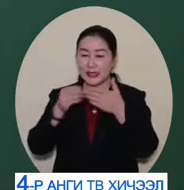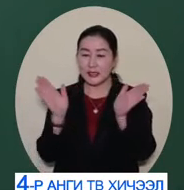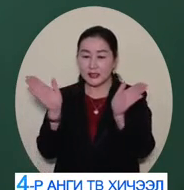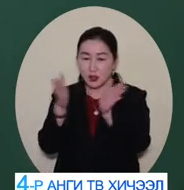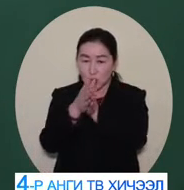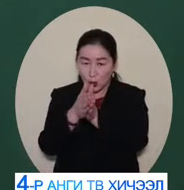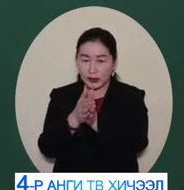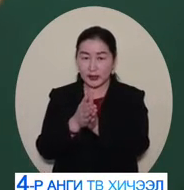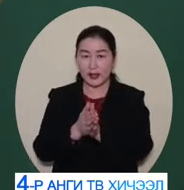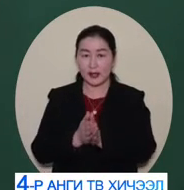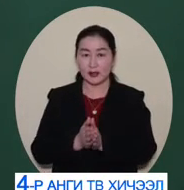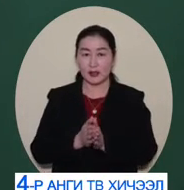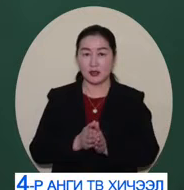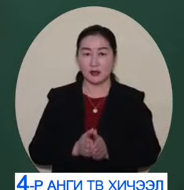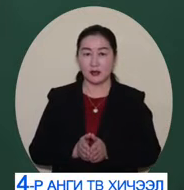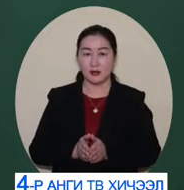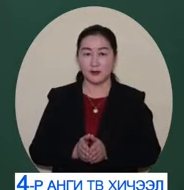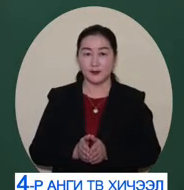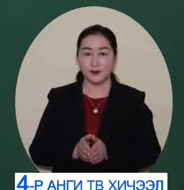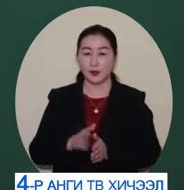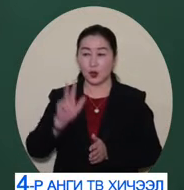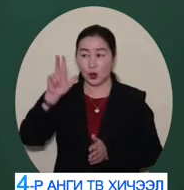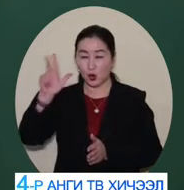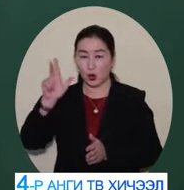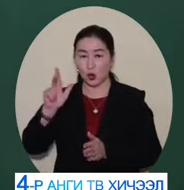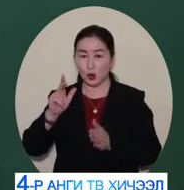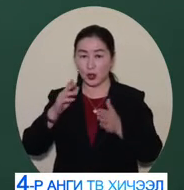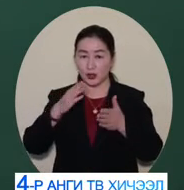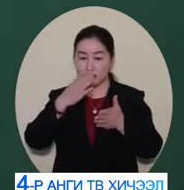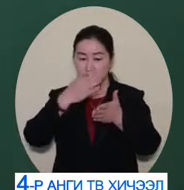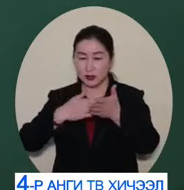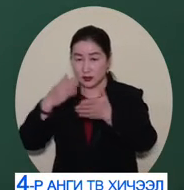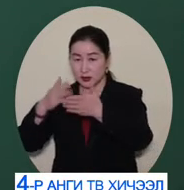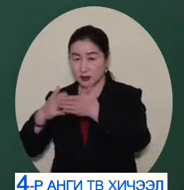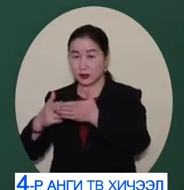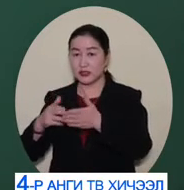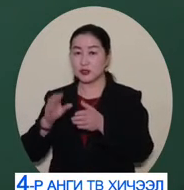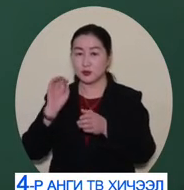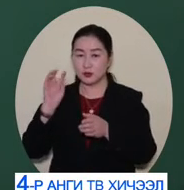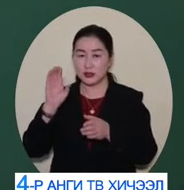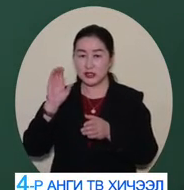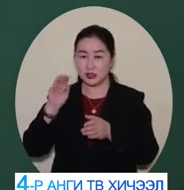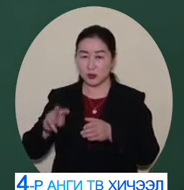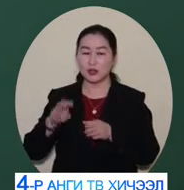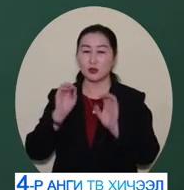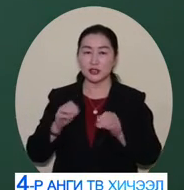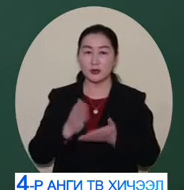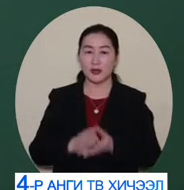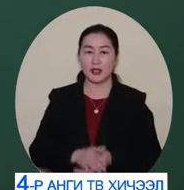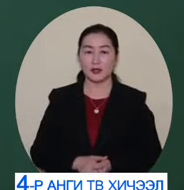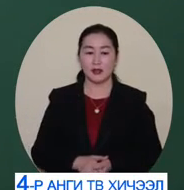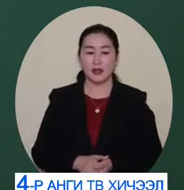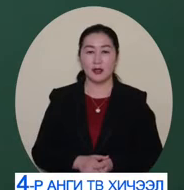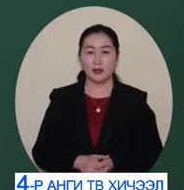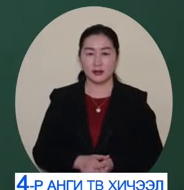нугалсан хэсгийг багш нь энд хэрчээд үзүүлчих. За энэ бол нөгөө бидний одоо үүсгэсэн